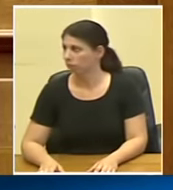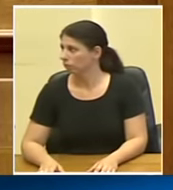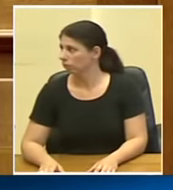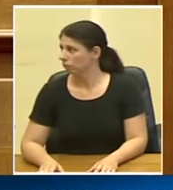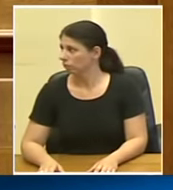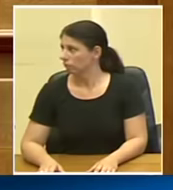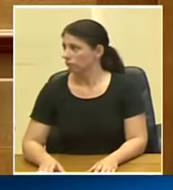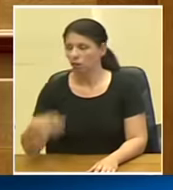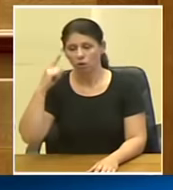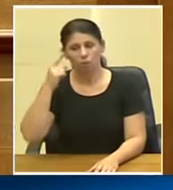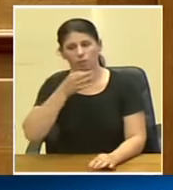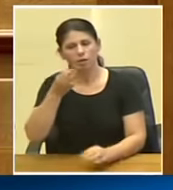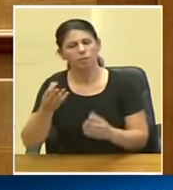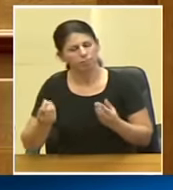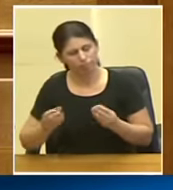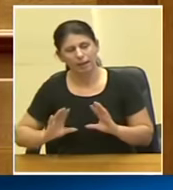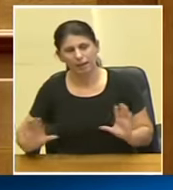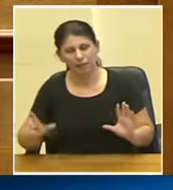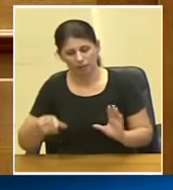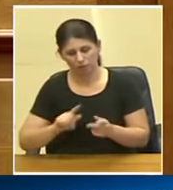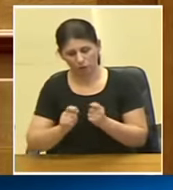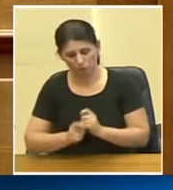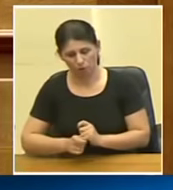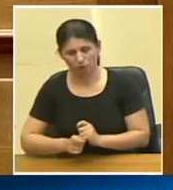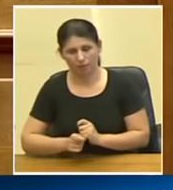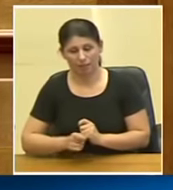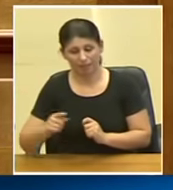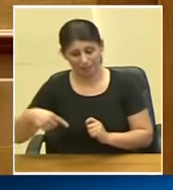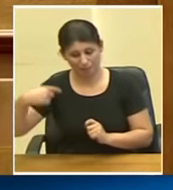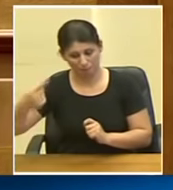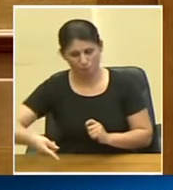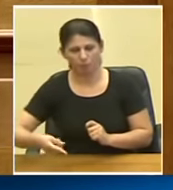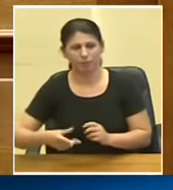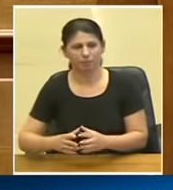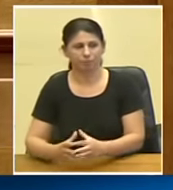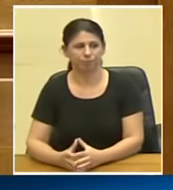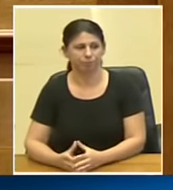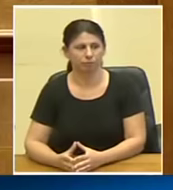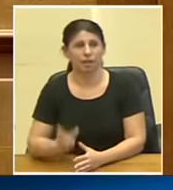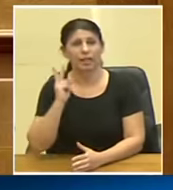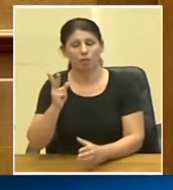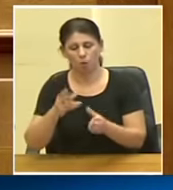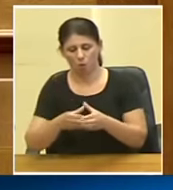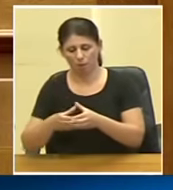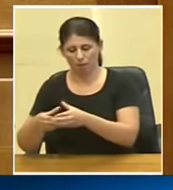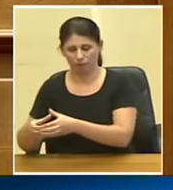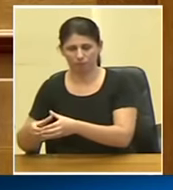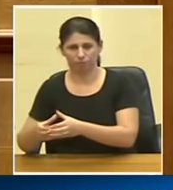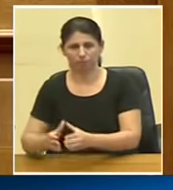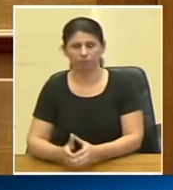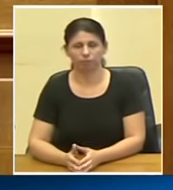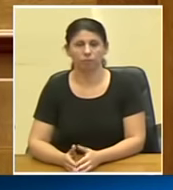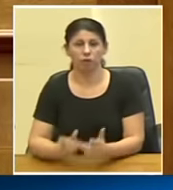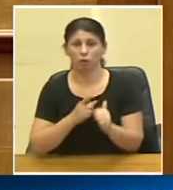Νομίζω είπα αρκετά για αυτή την τροπολογία. Πάω στην άλλη που έχει δύο κομμάτια. Το